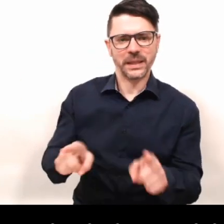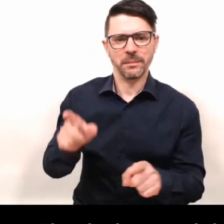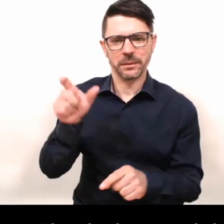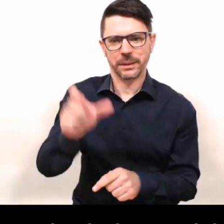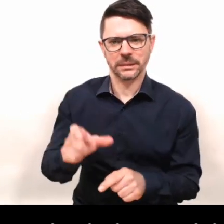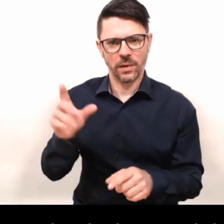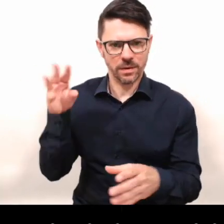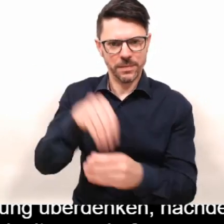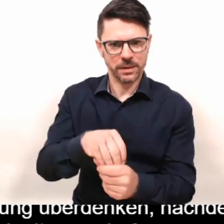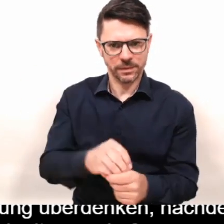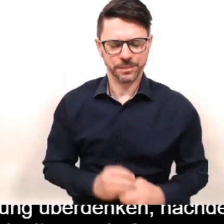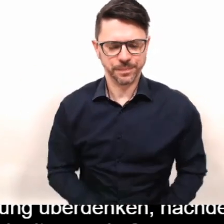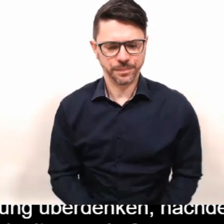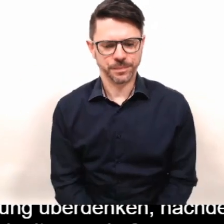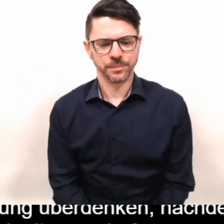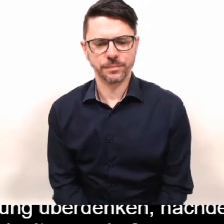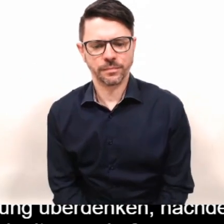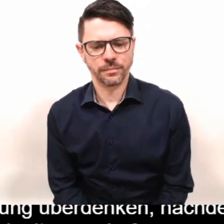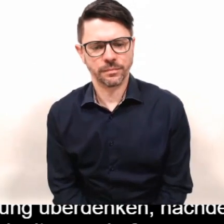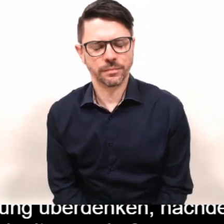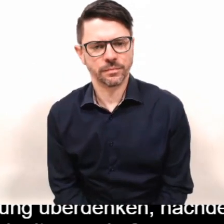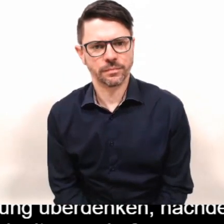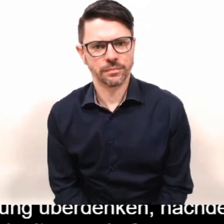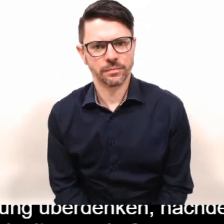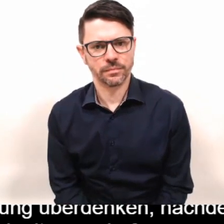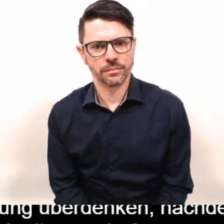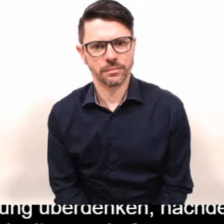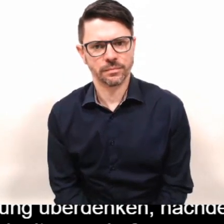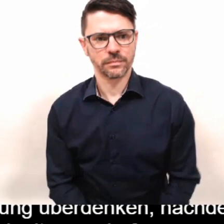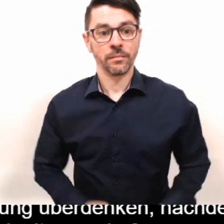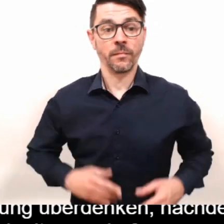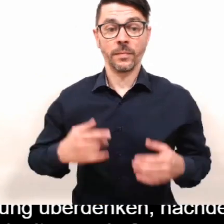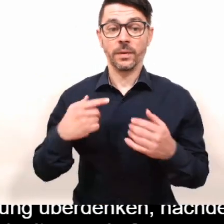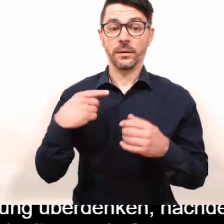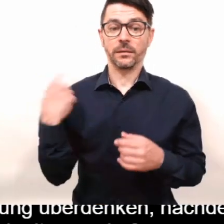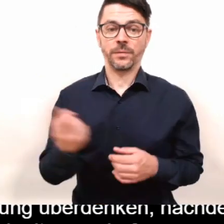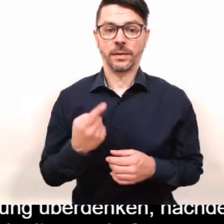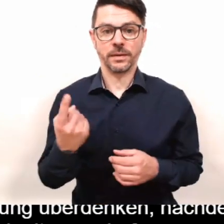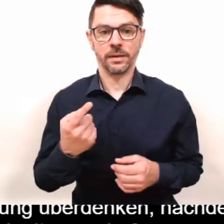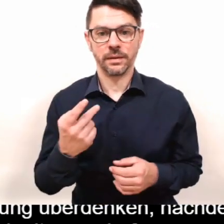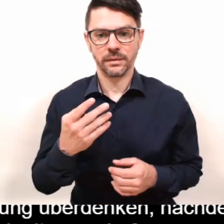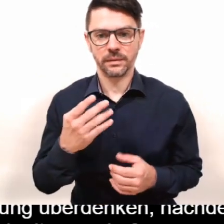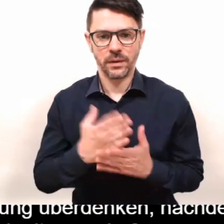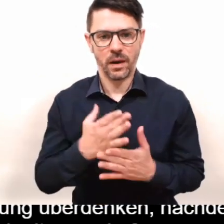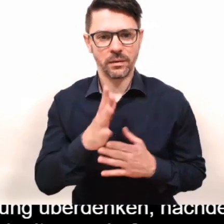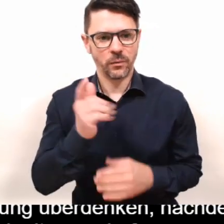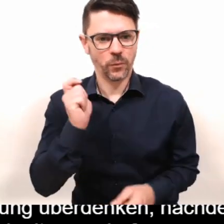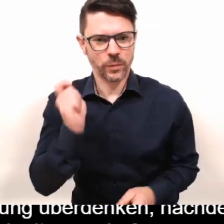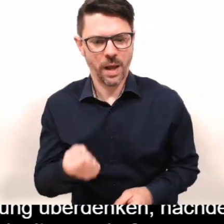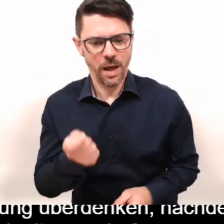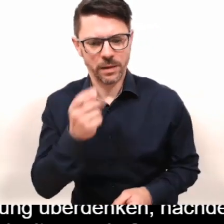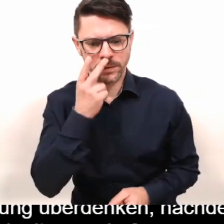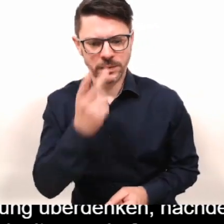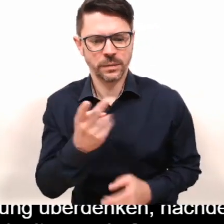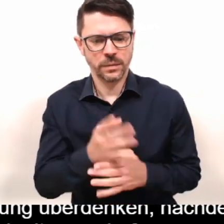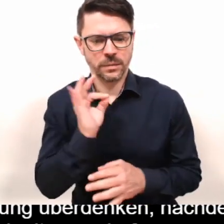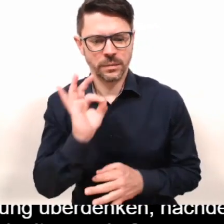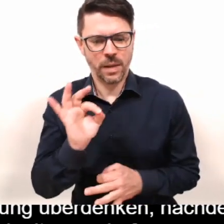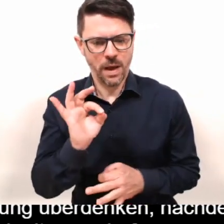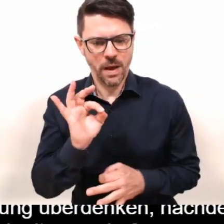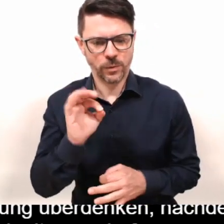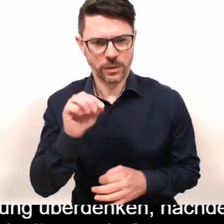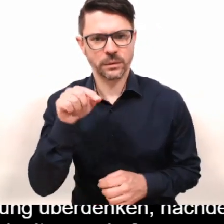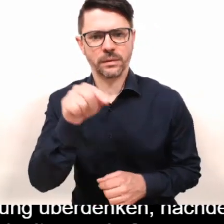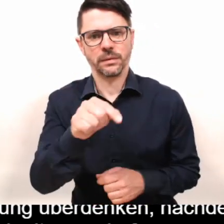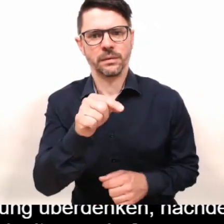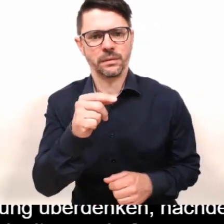Wir haben uns das Urteil natürlich, das jetzt in Niedersachsen gefällt wurde, sehr genau angeschaut. Es ist ja auch so, dass im